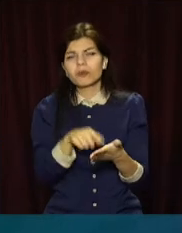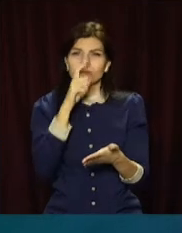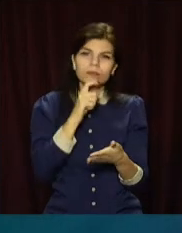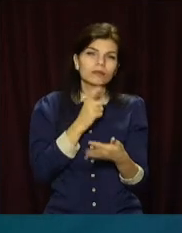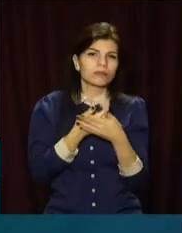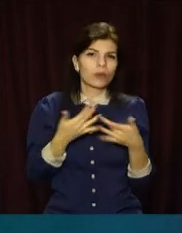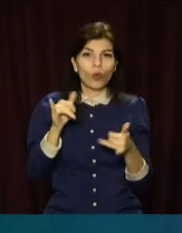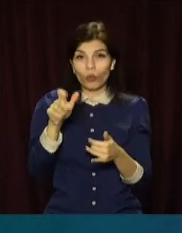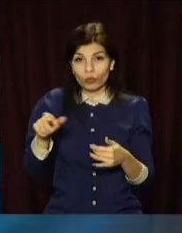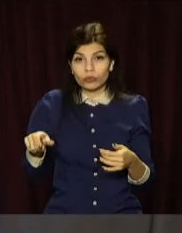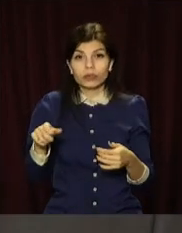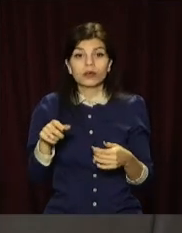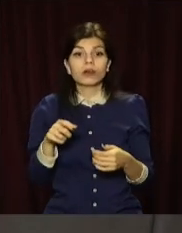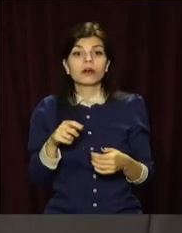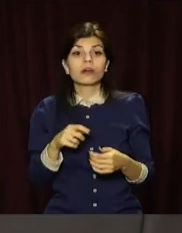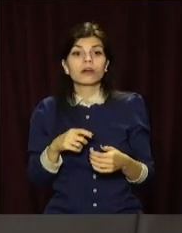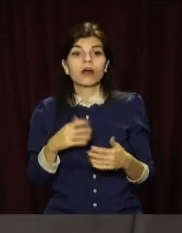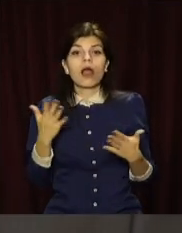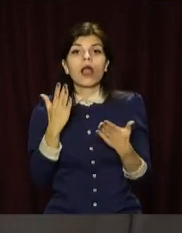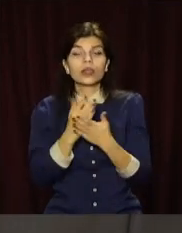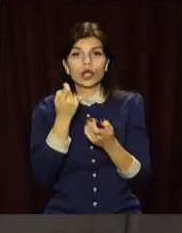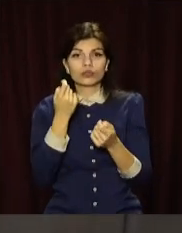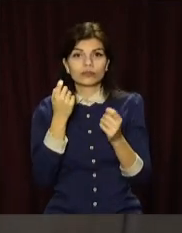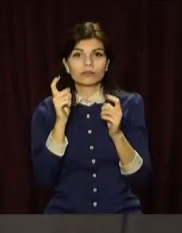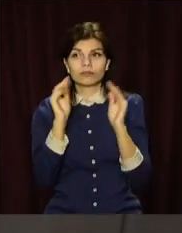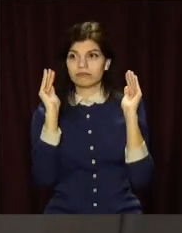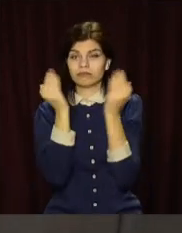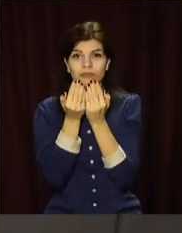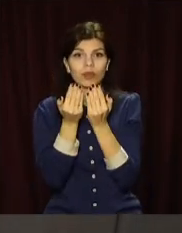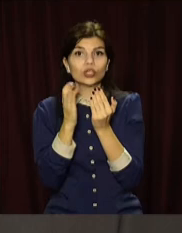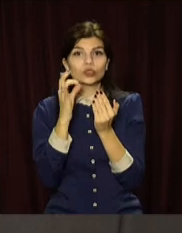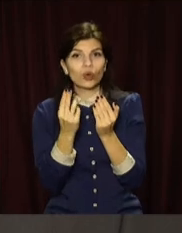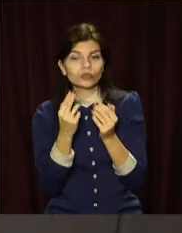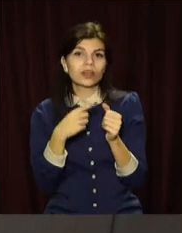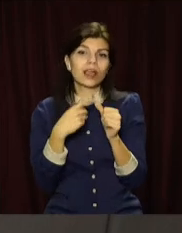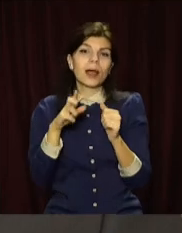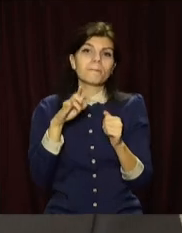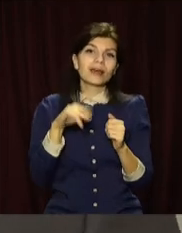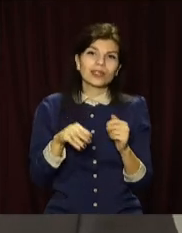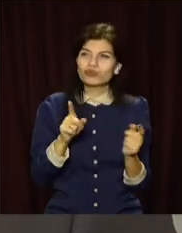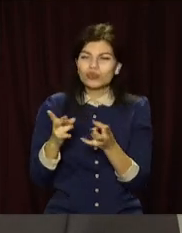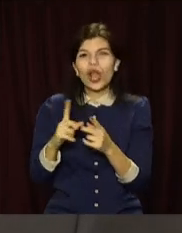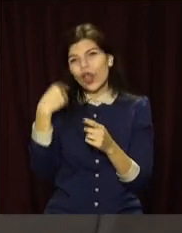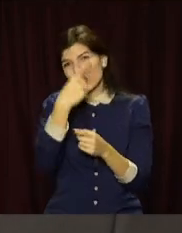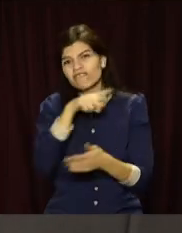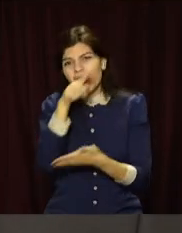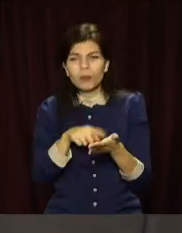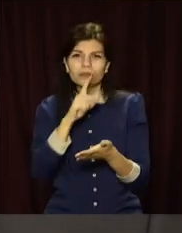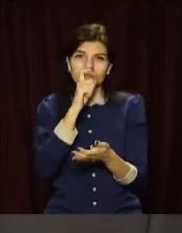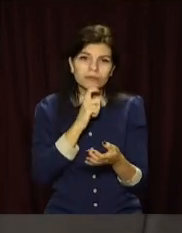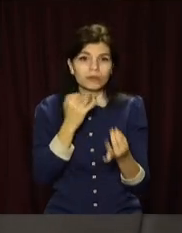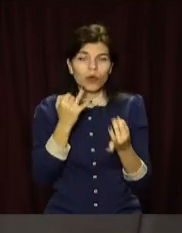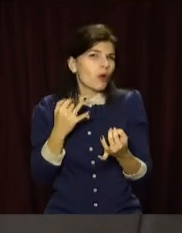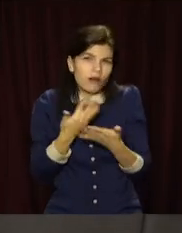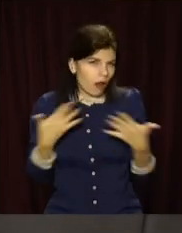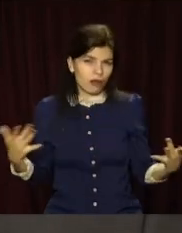возникають у людей. Находяться в другому населенному пункці, у них возник вопрос или соціальний, или бытовий, или личний вопрос. Мало